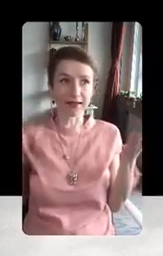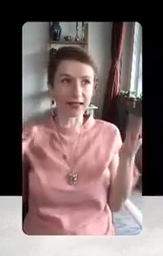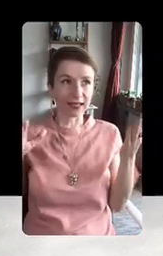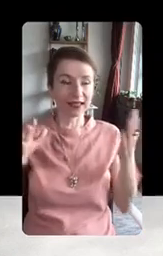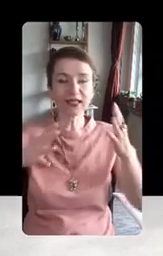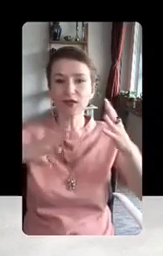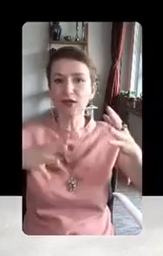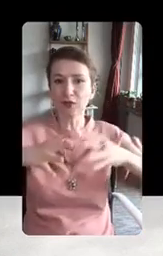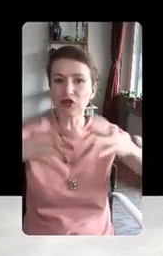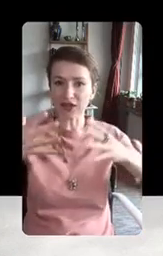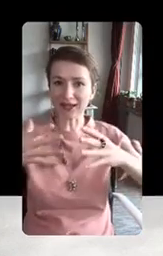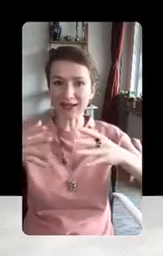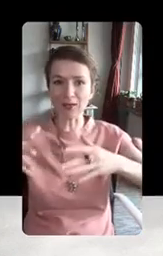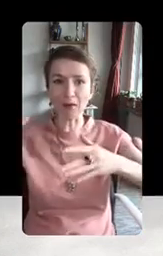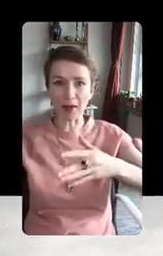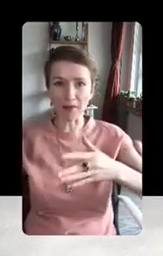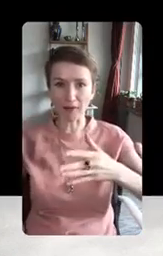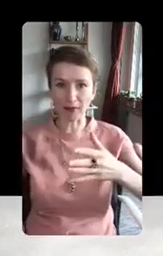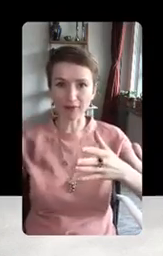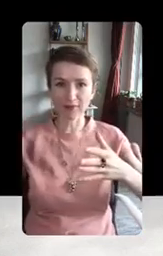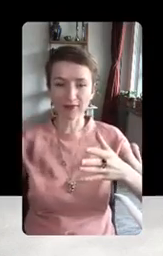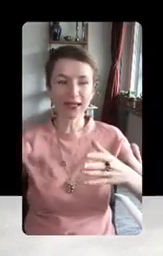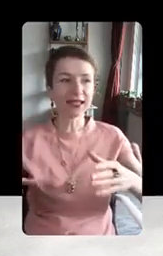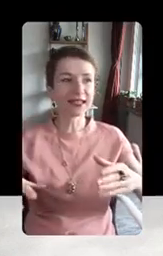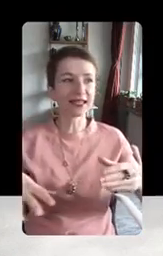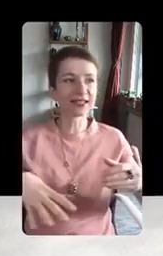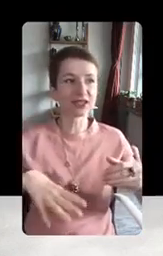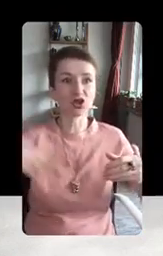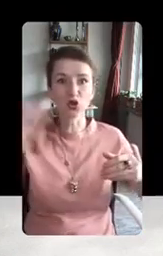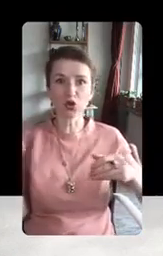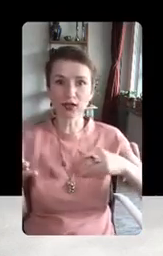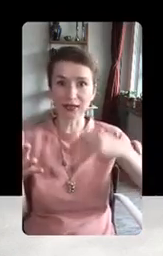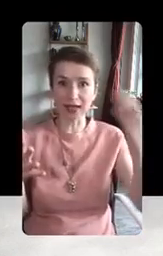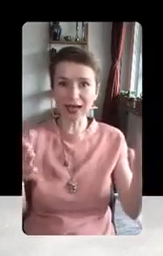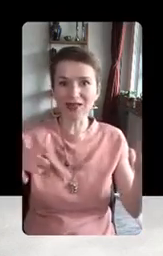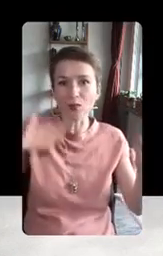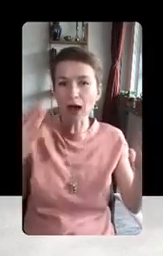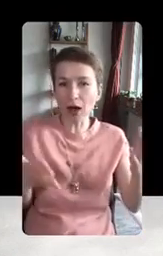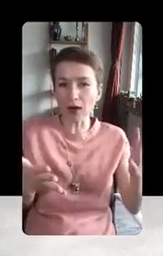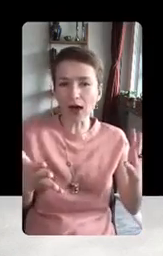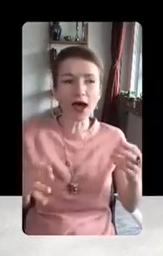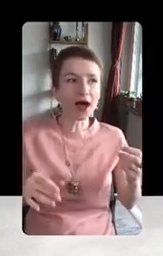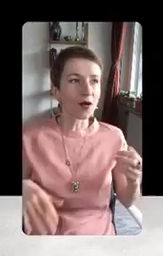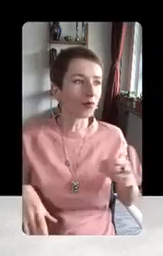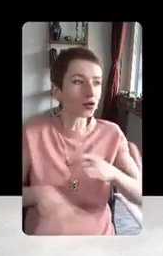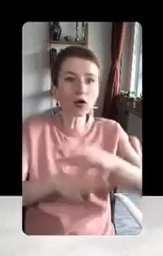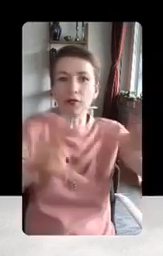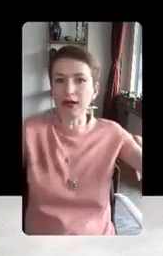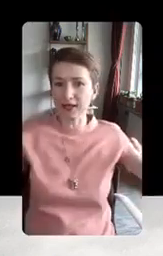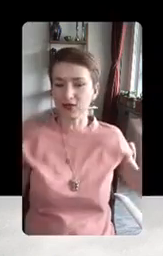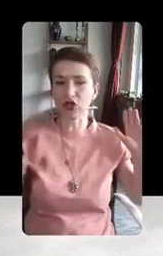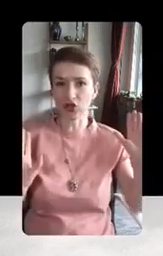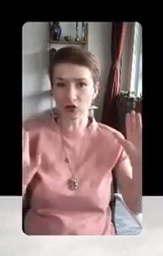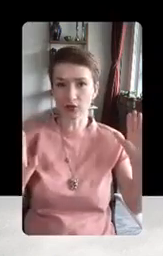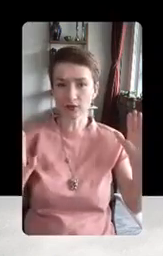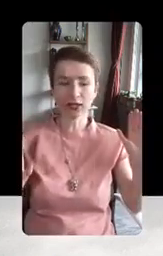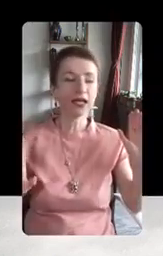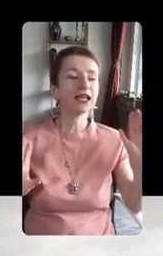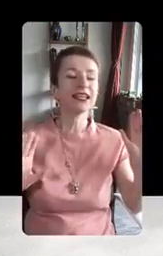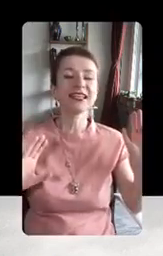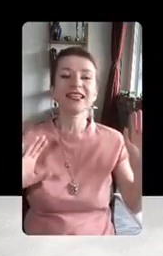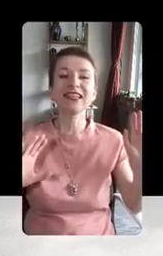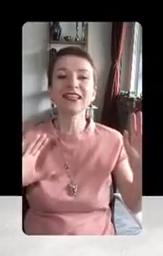ситуация, когда нет типичных ролей мама и папа. Есть тети, дяди, мама, много братьев,